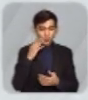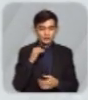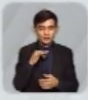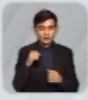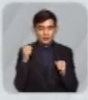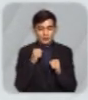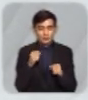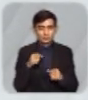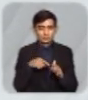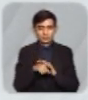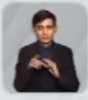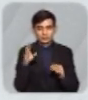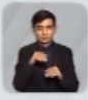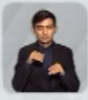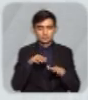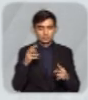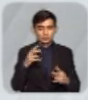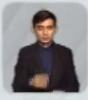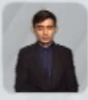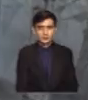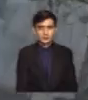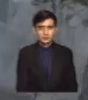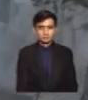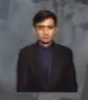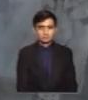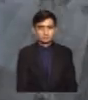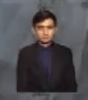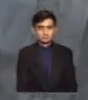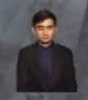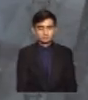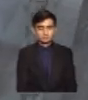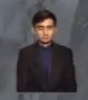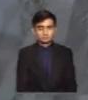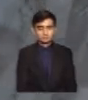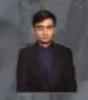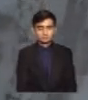переохлаждениями. Людмила Батюшкина, Ирина Ненашева, Информбюро, Карагандинская область.